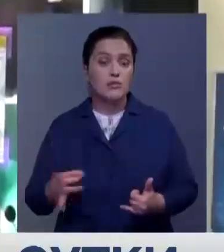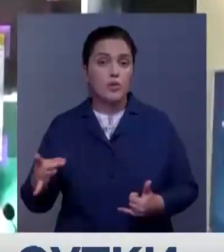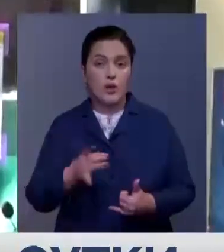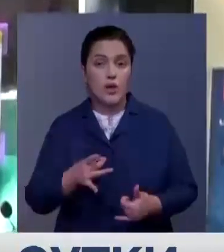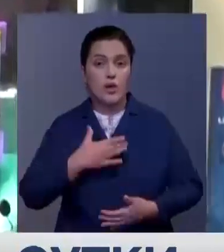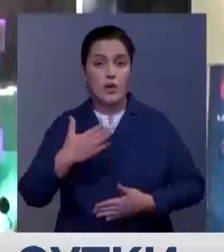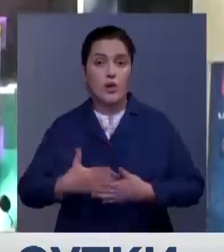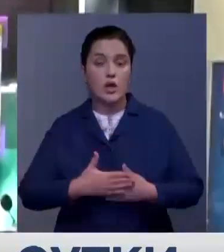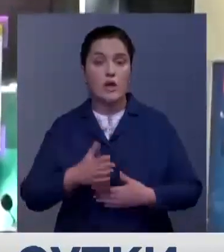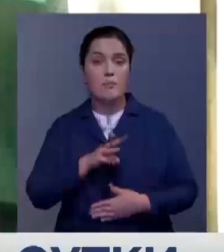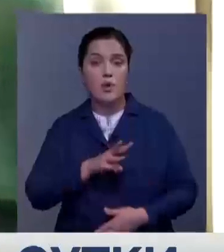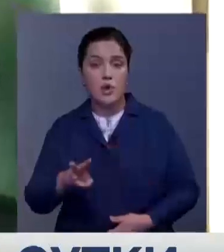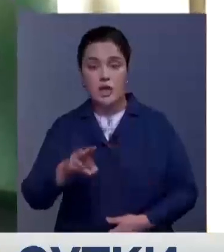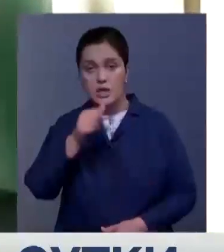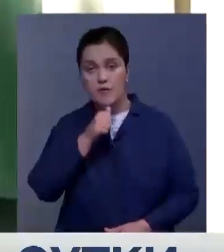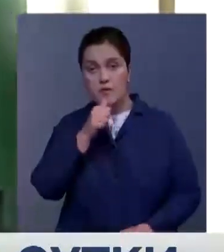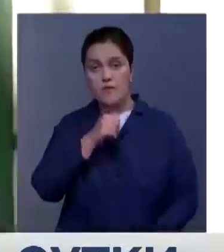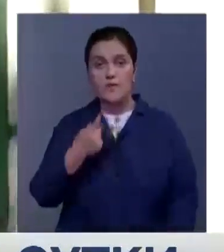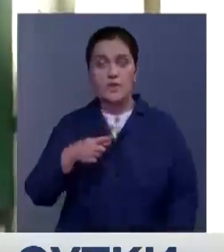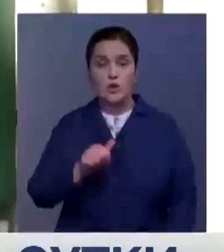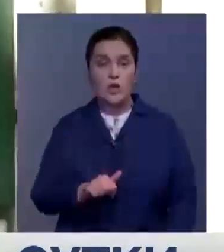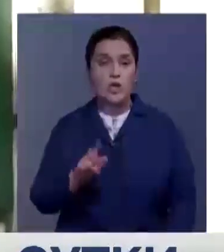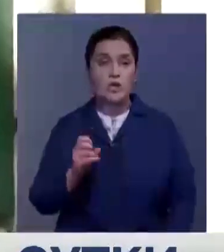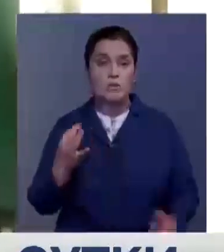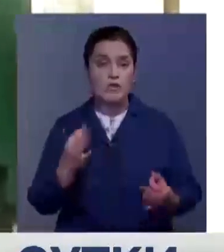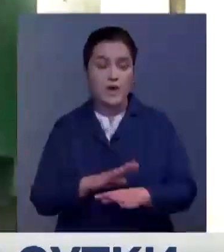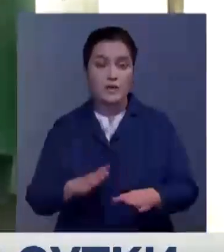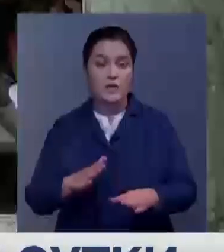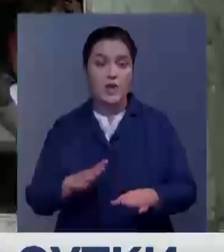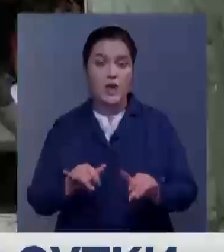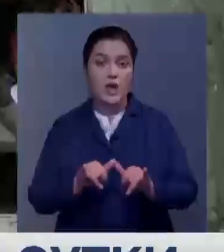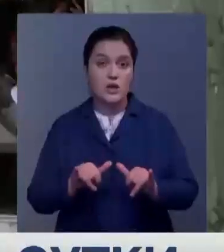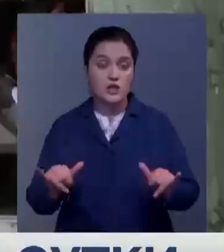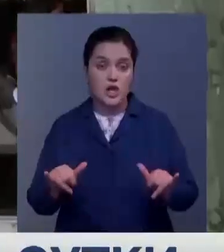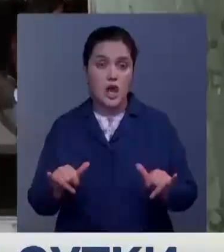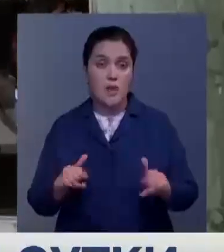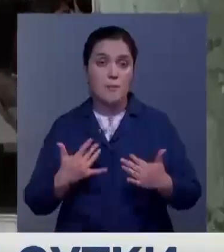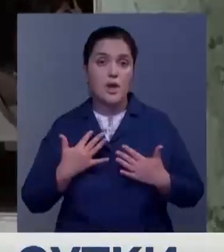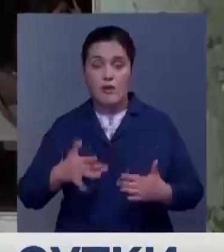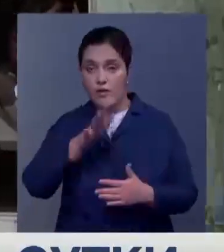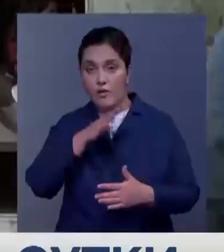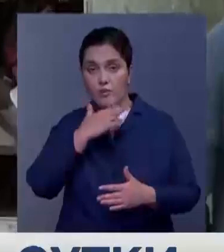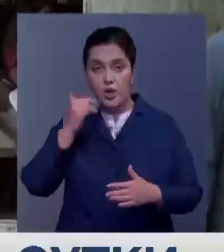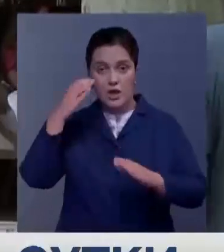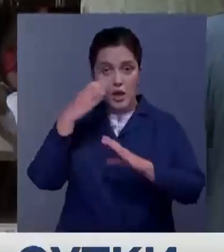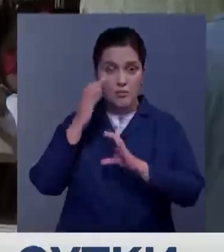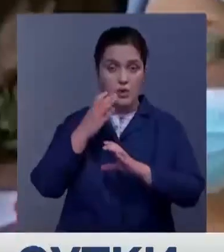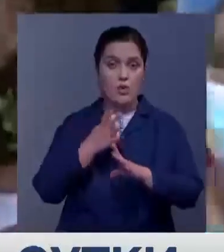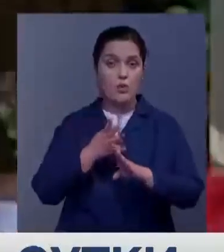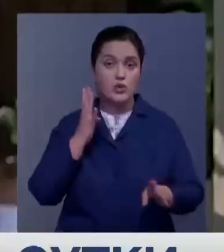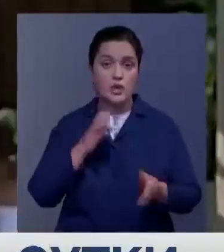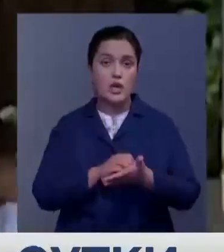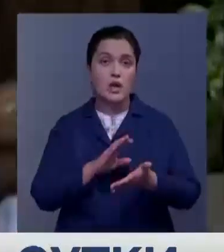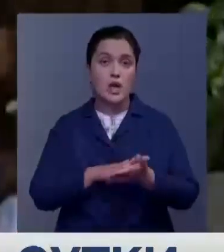Пятой Республике проводят около 1 000 000 тестов в неделю, но это не позволяет удовлетворить растущие потребности. Во многих лабораториях